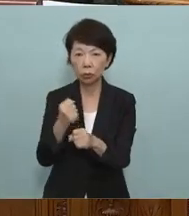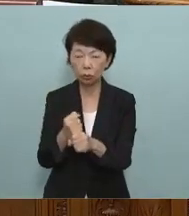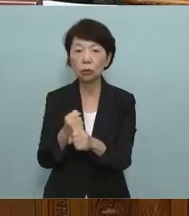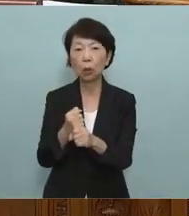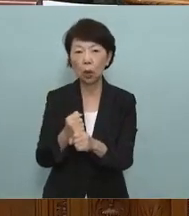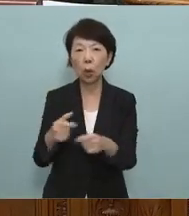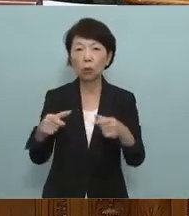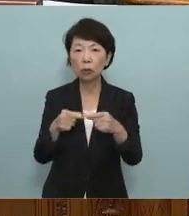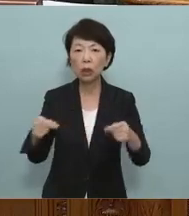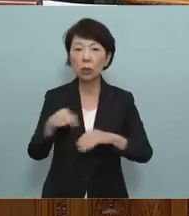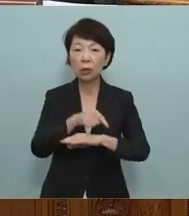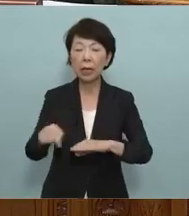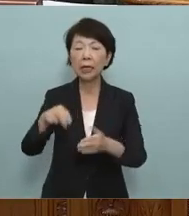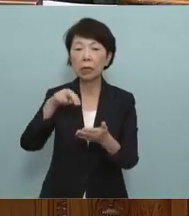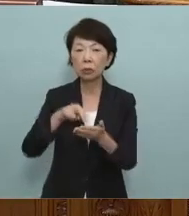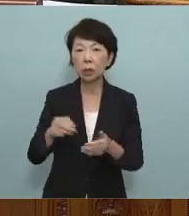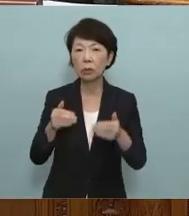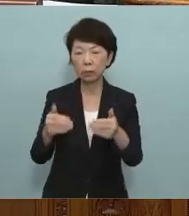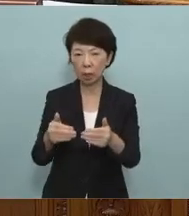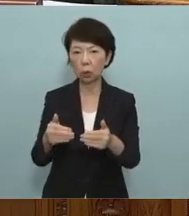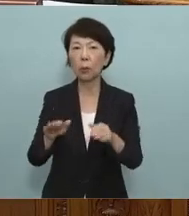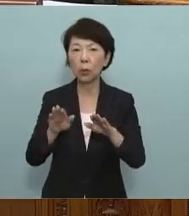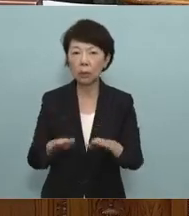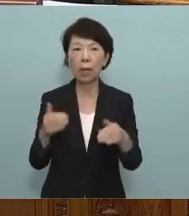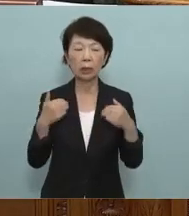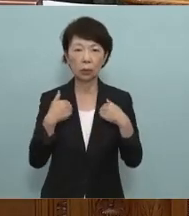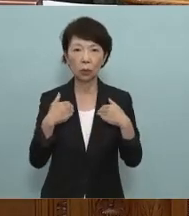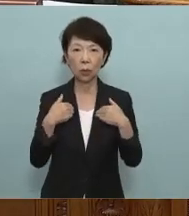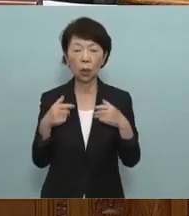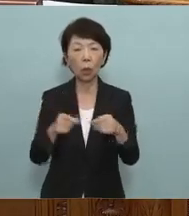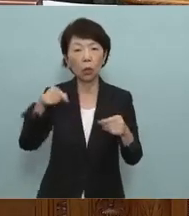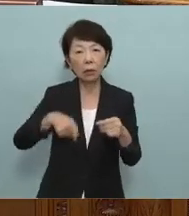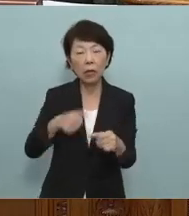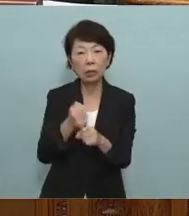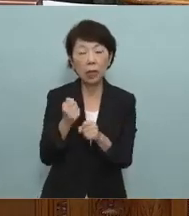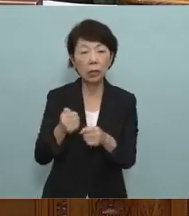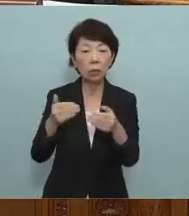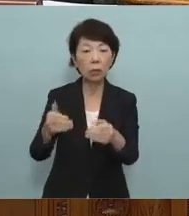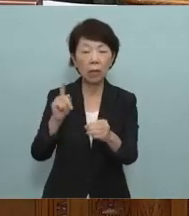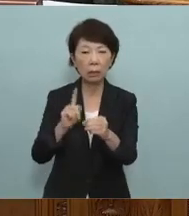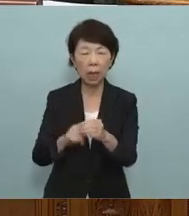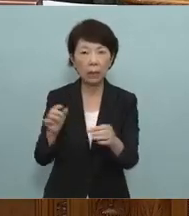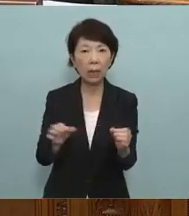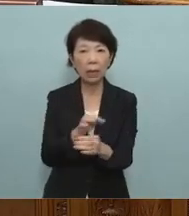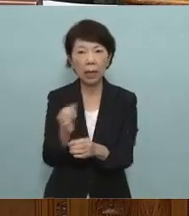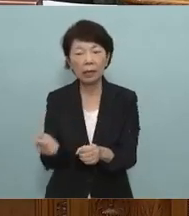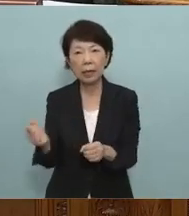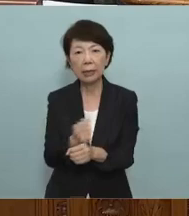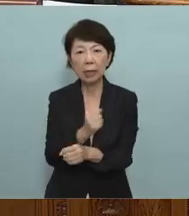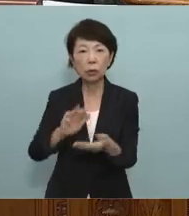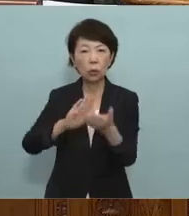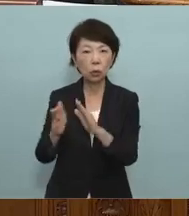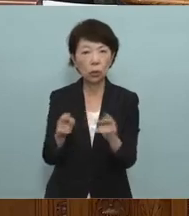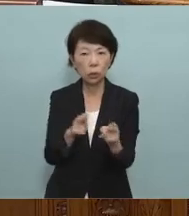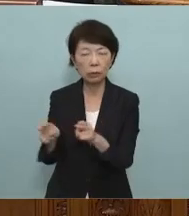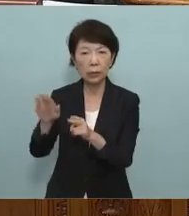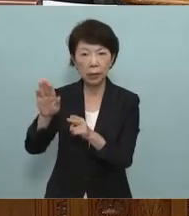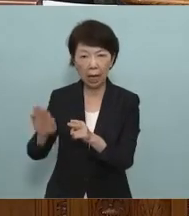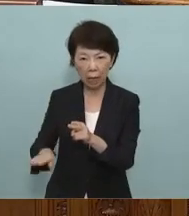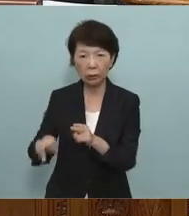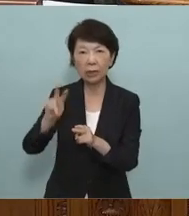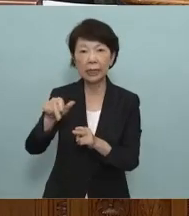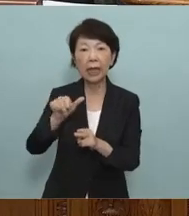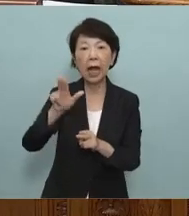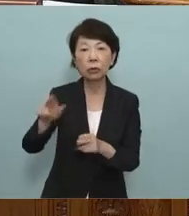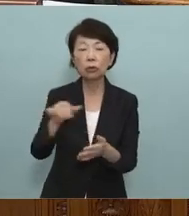として進めることも急務です。国内生産を進めるため、経済産業省が用意しているデュアルユ